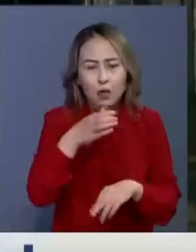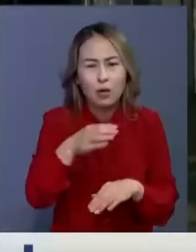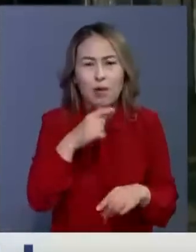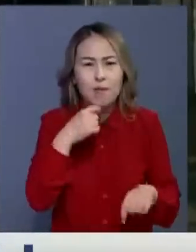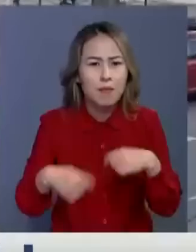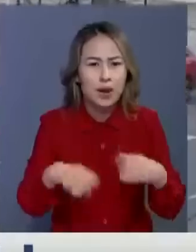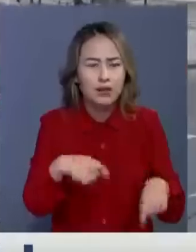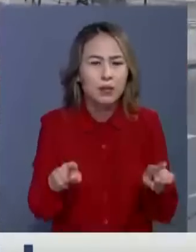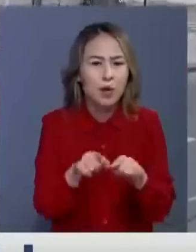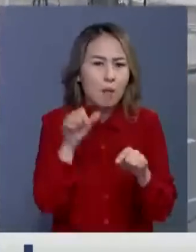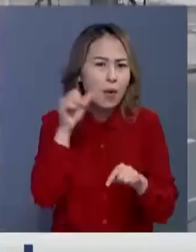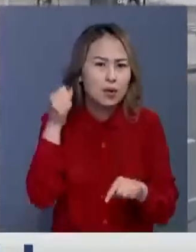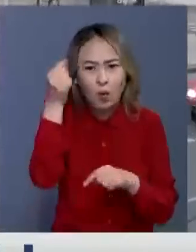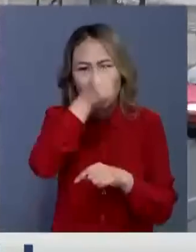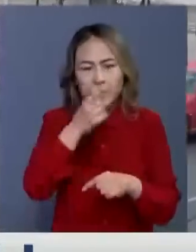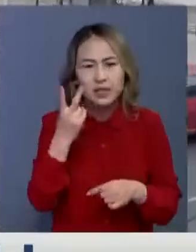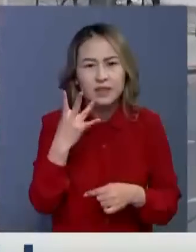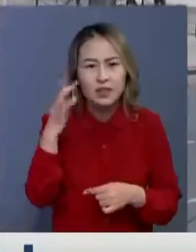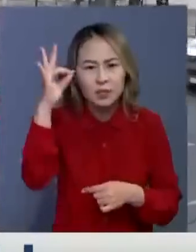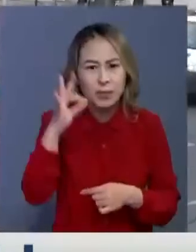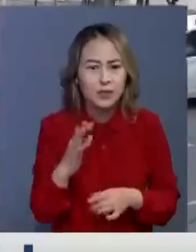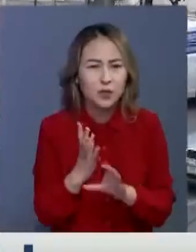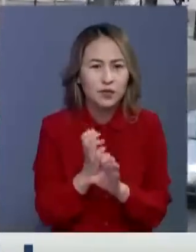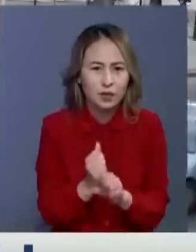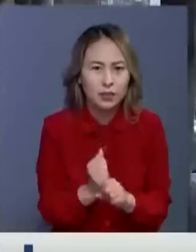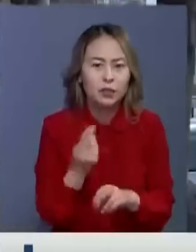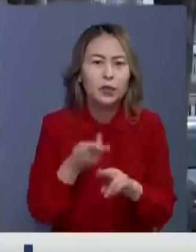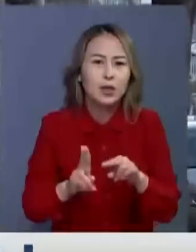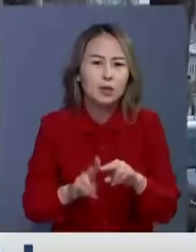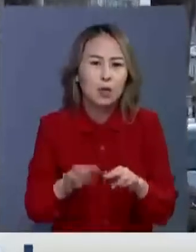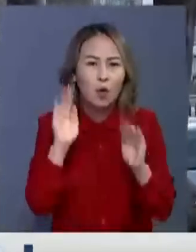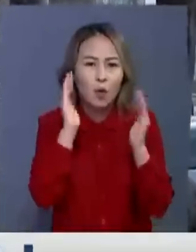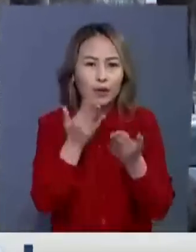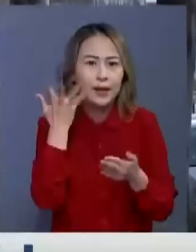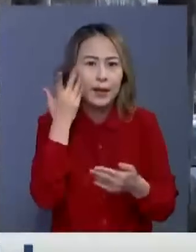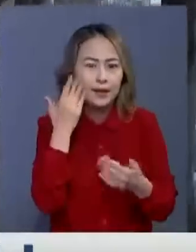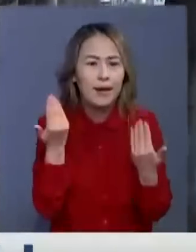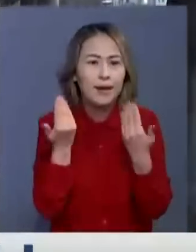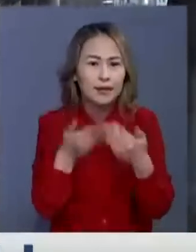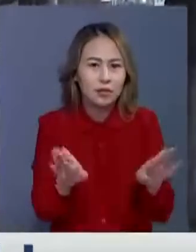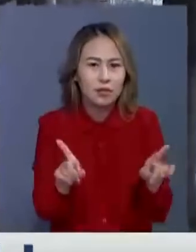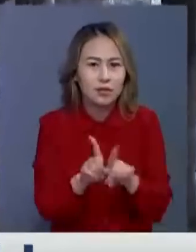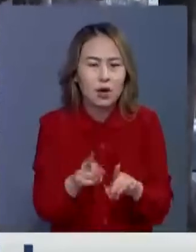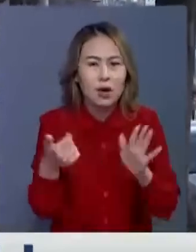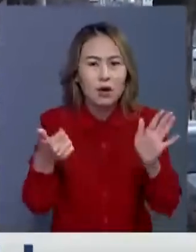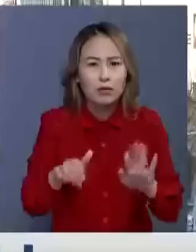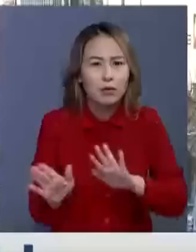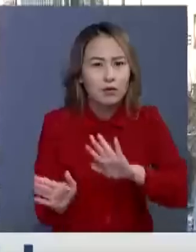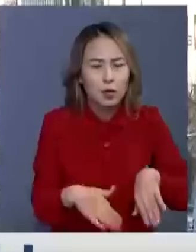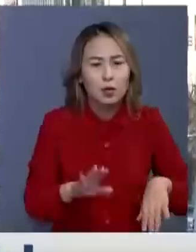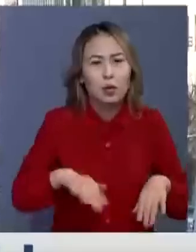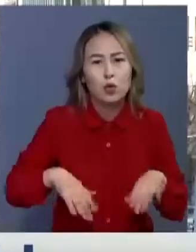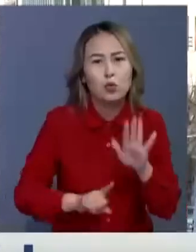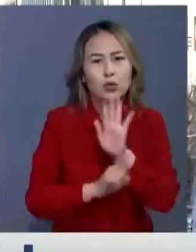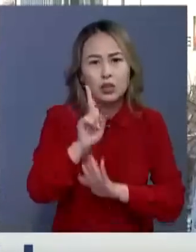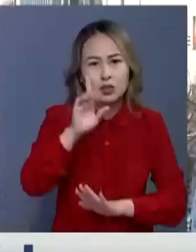сатылымы былтырғымен салыстырғанда 24%-ке қысқарған. Сарапшылар карантиннен кейін оларға деген сұраныс тек жарты жылдан кейін ғана бұрынғы